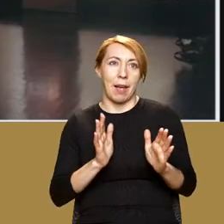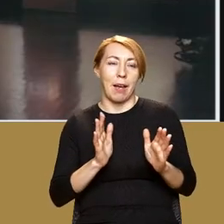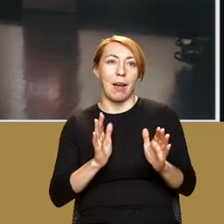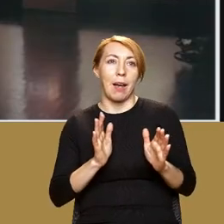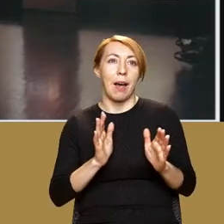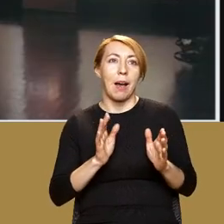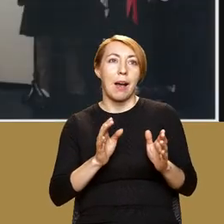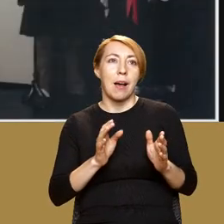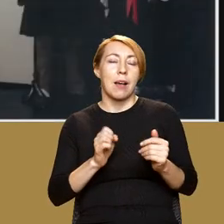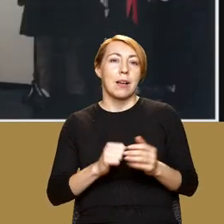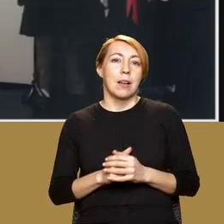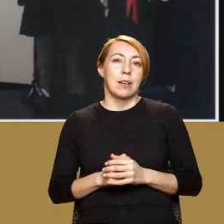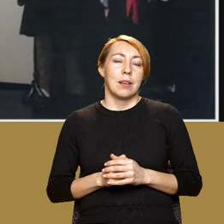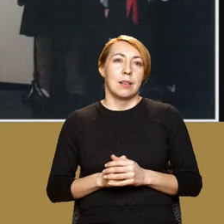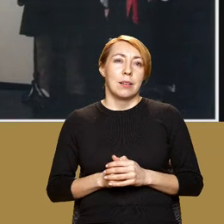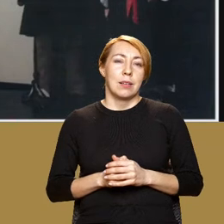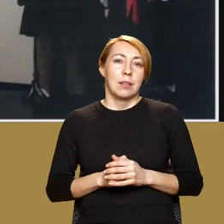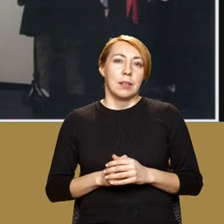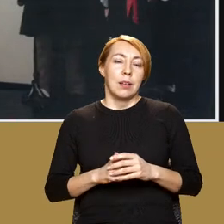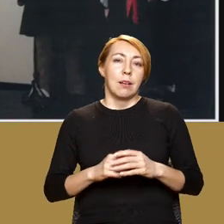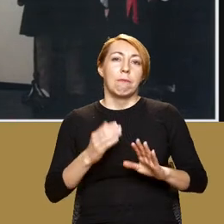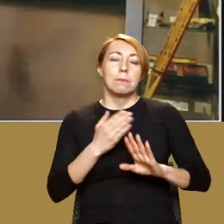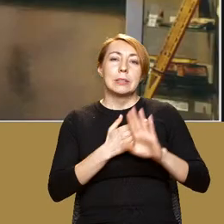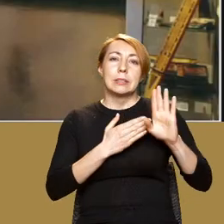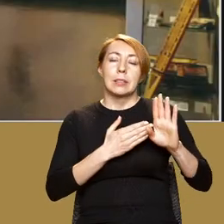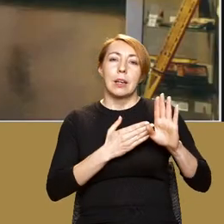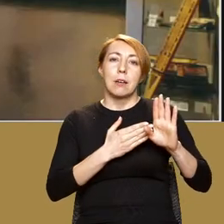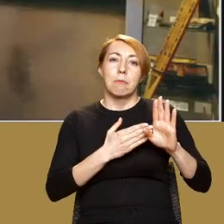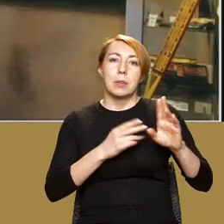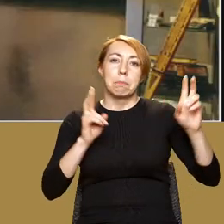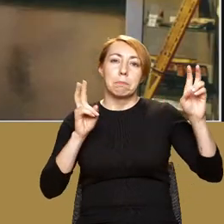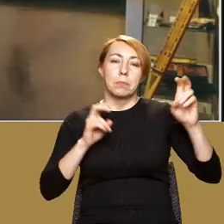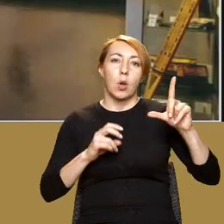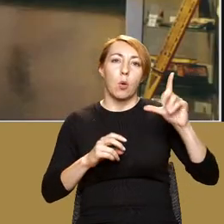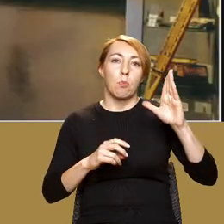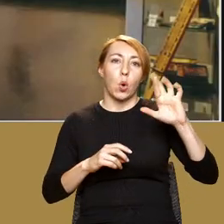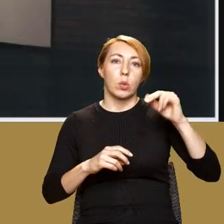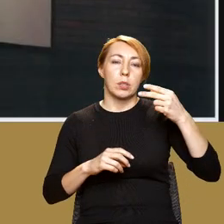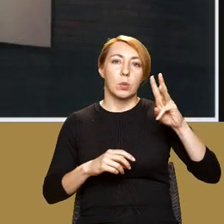samą prezentację. Wystawa pod hasłem Bronisław Piłsudski